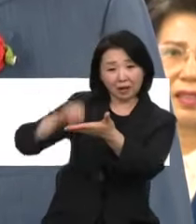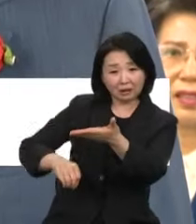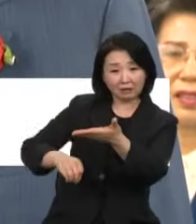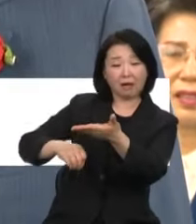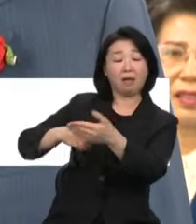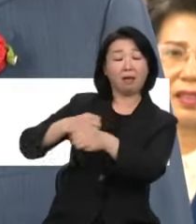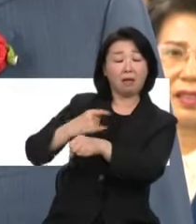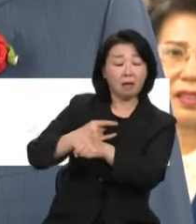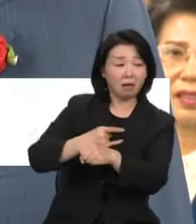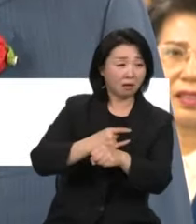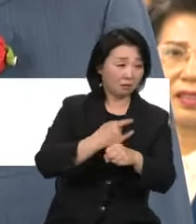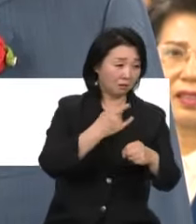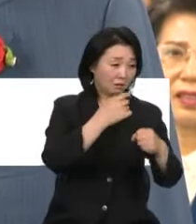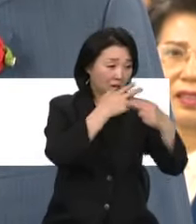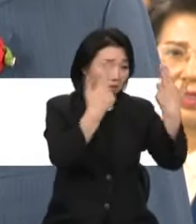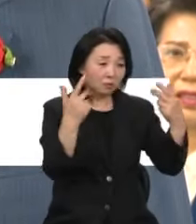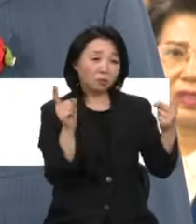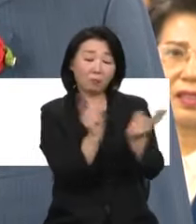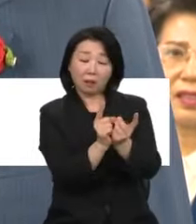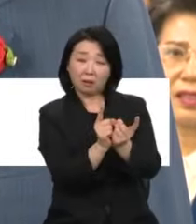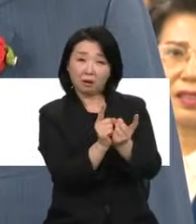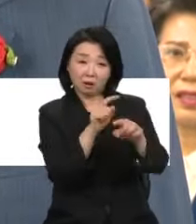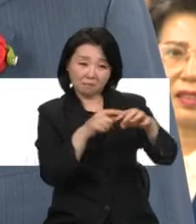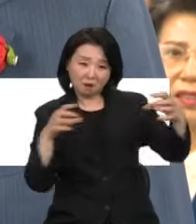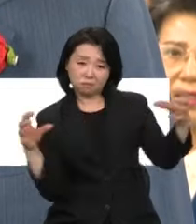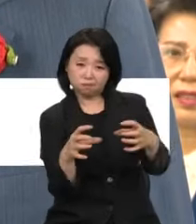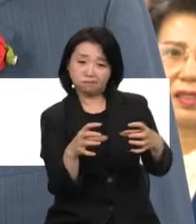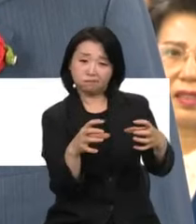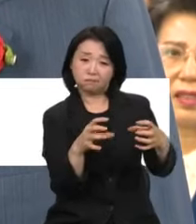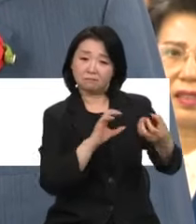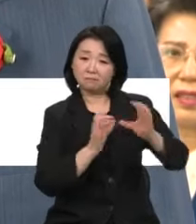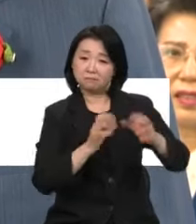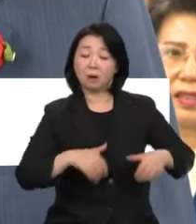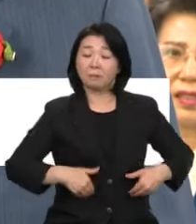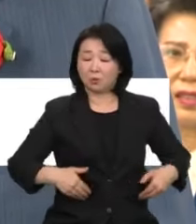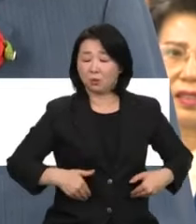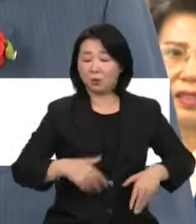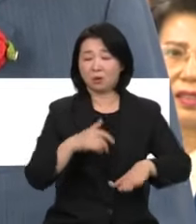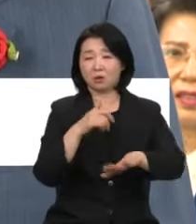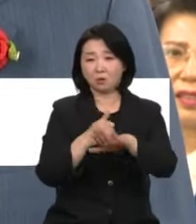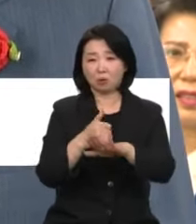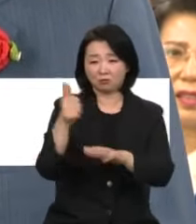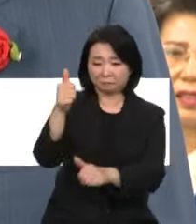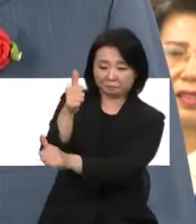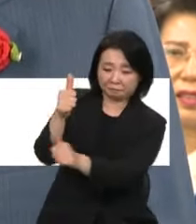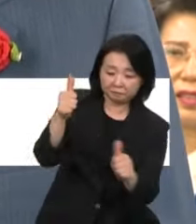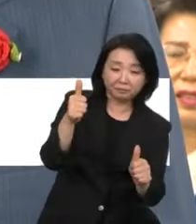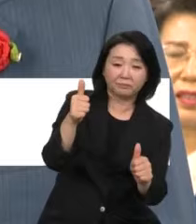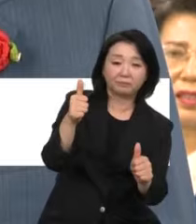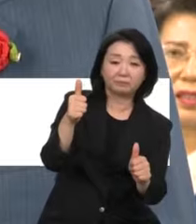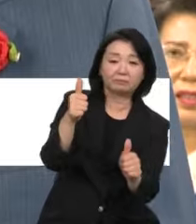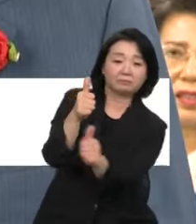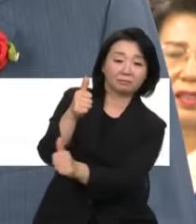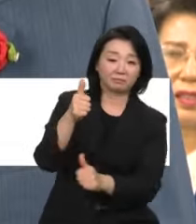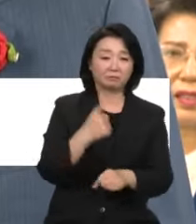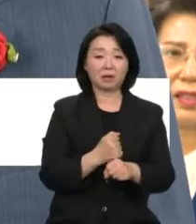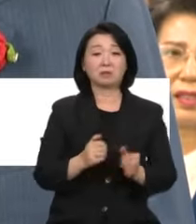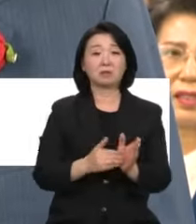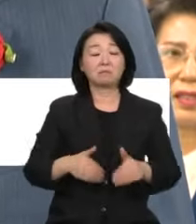대표와 만나서 협치를 통해서 내각을 구성하는 그런 거국 내각이